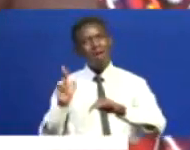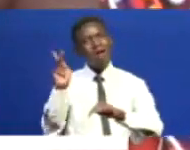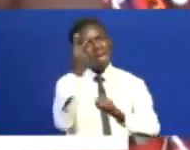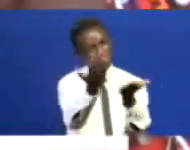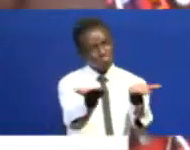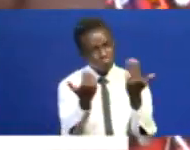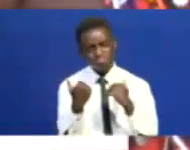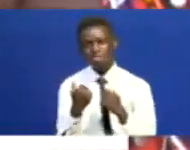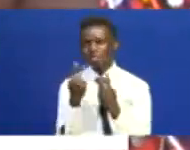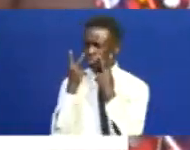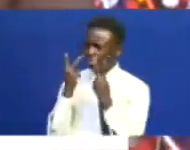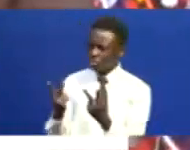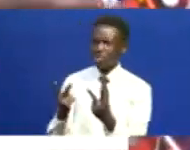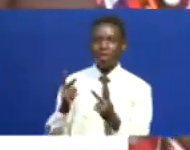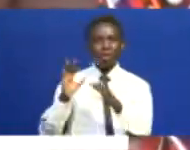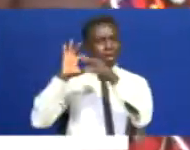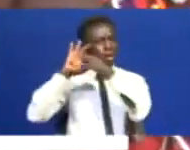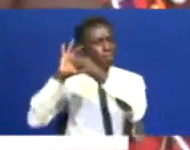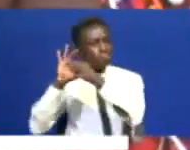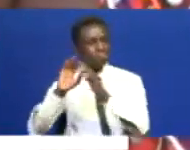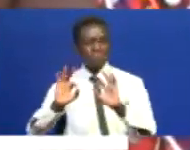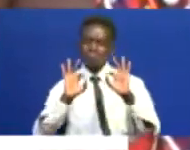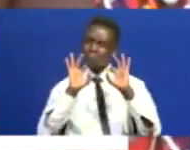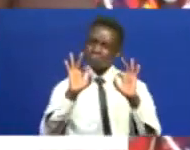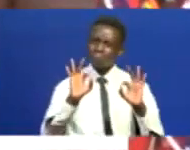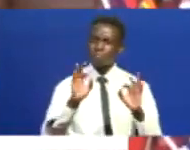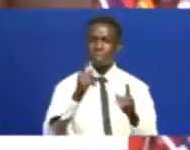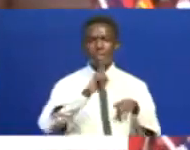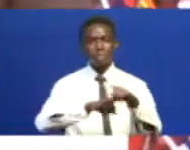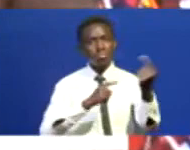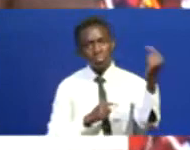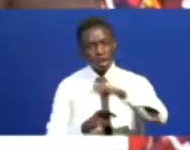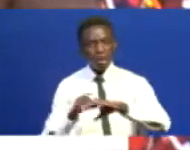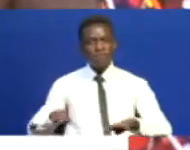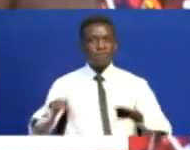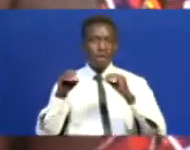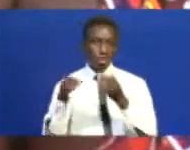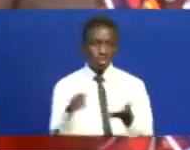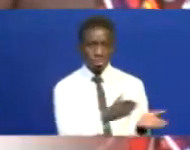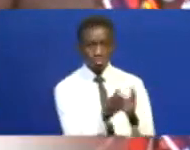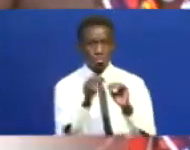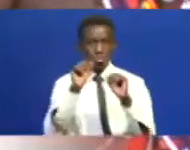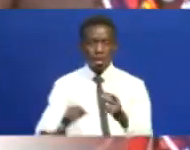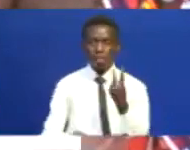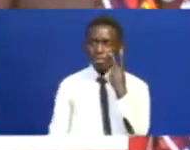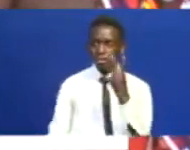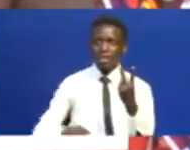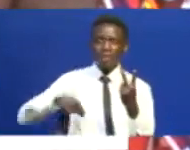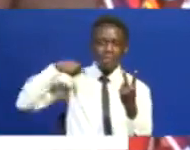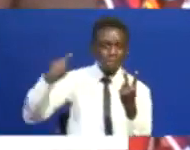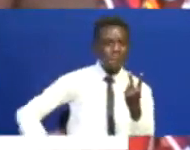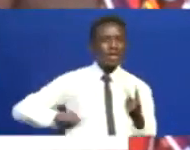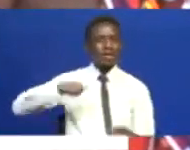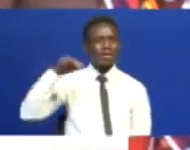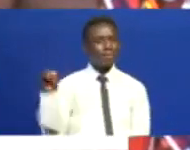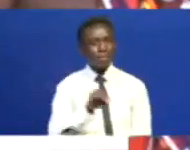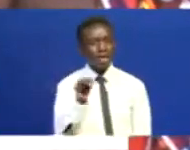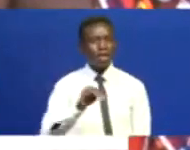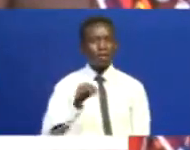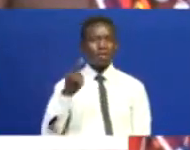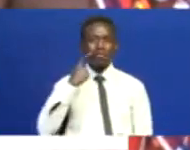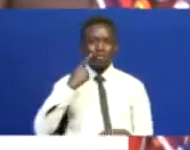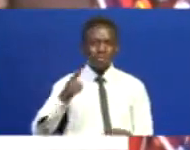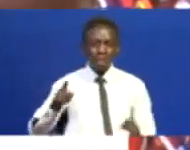mzuri, alafu pia ukikuja hapa utapata nafasi kwenda kuangalia millions and millions ya wild beast ambayo inatoka